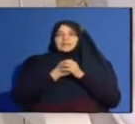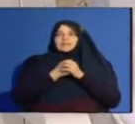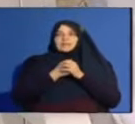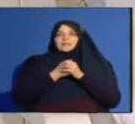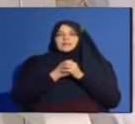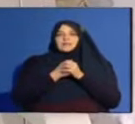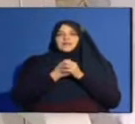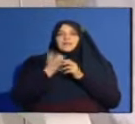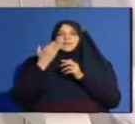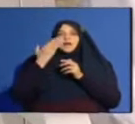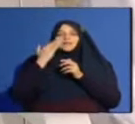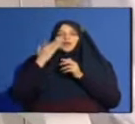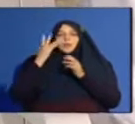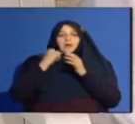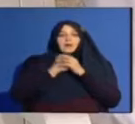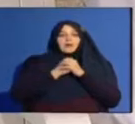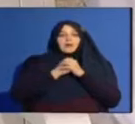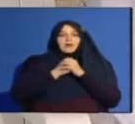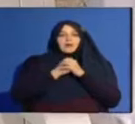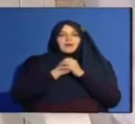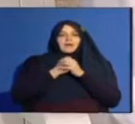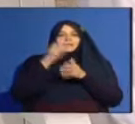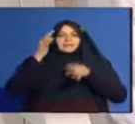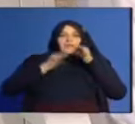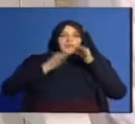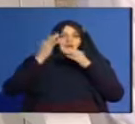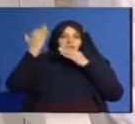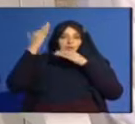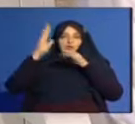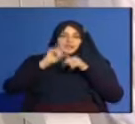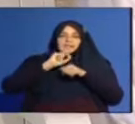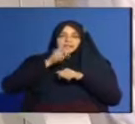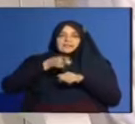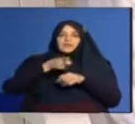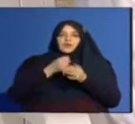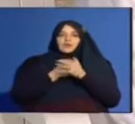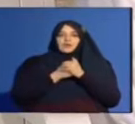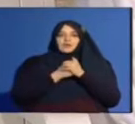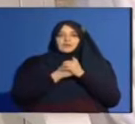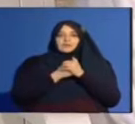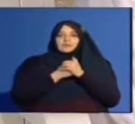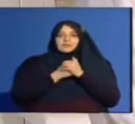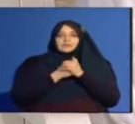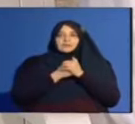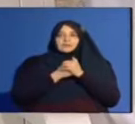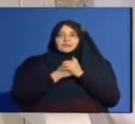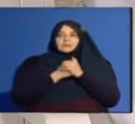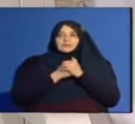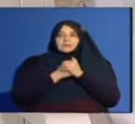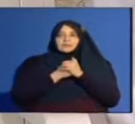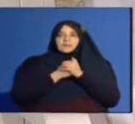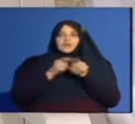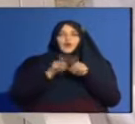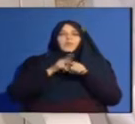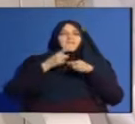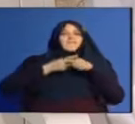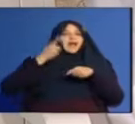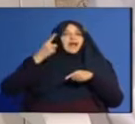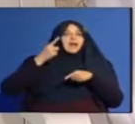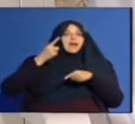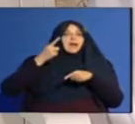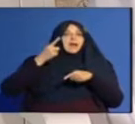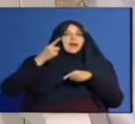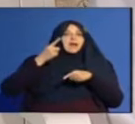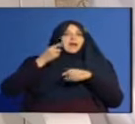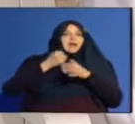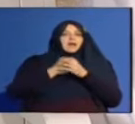صدر الجوجمون هذا صدر في التريبينال في المحكمة الأجنبية في أي بلد يكون حكم نهائي